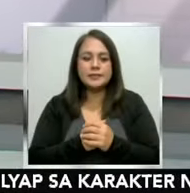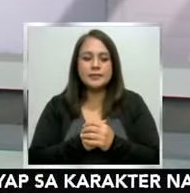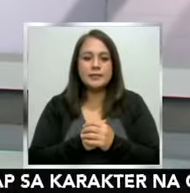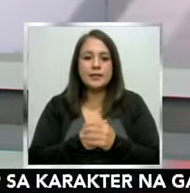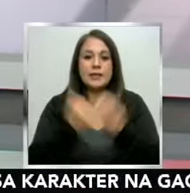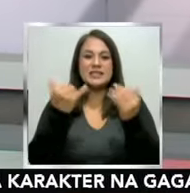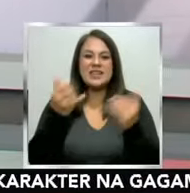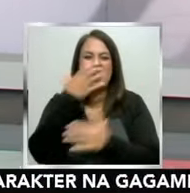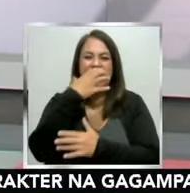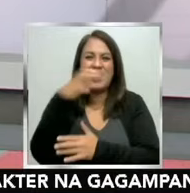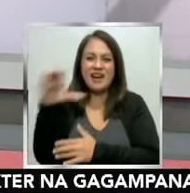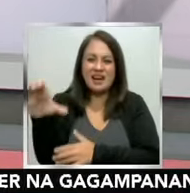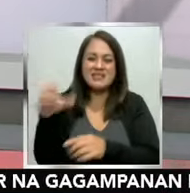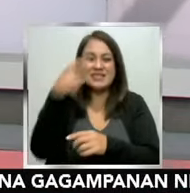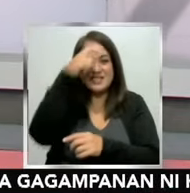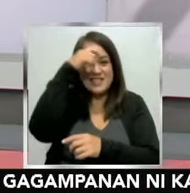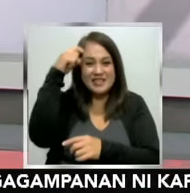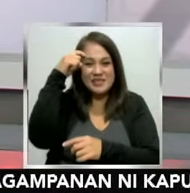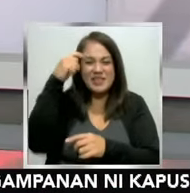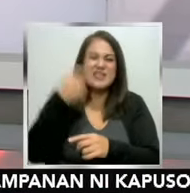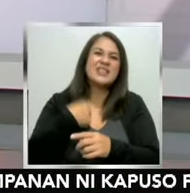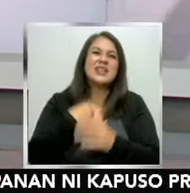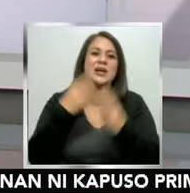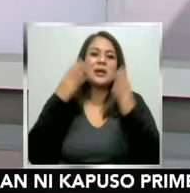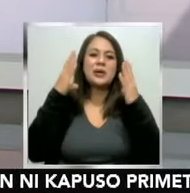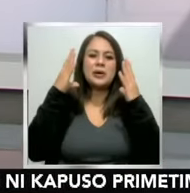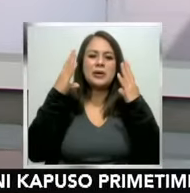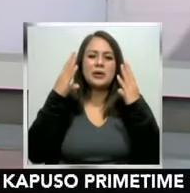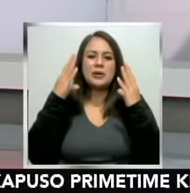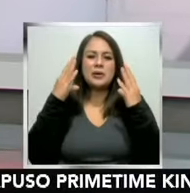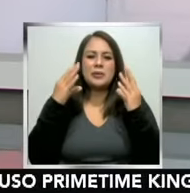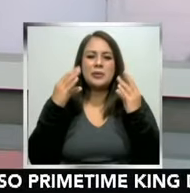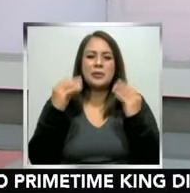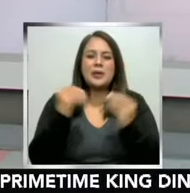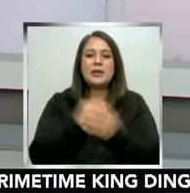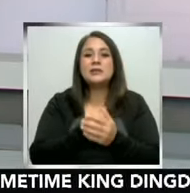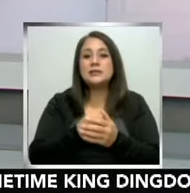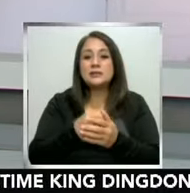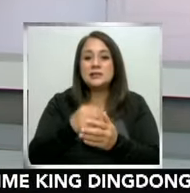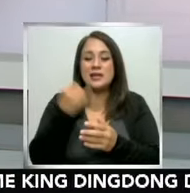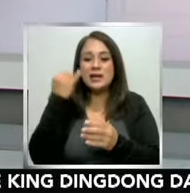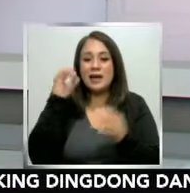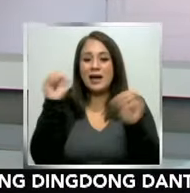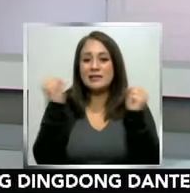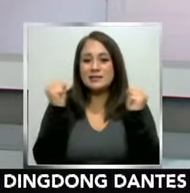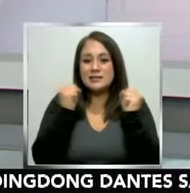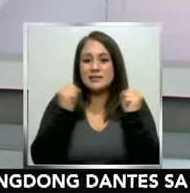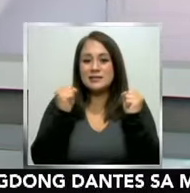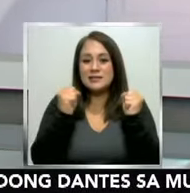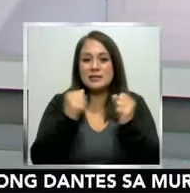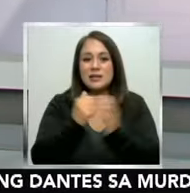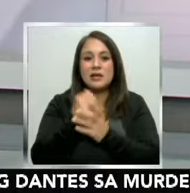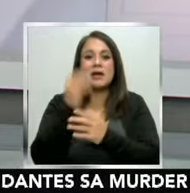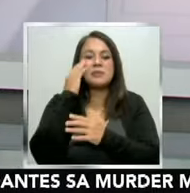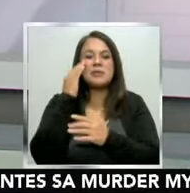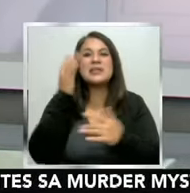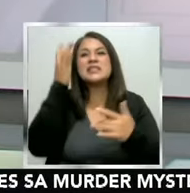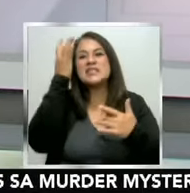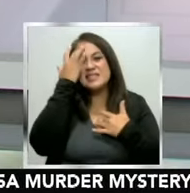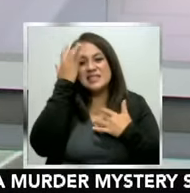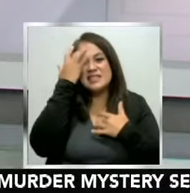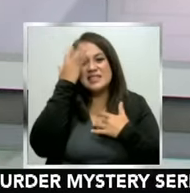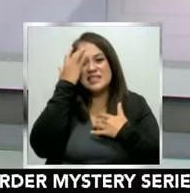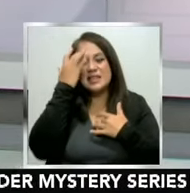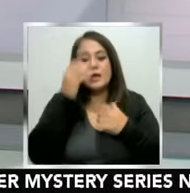taginit, mabilis sa pampalamig ang yelo. Pero alam nyo bang posible ang pagmulan ng mga sakit na nakamamatay kung